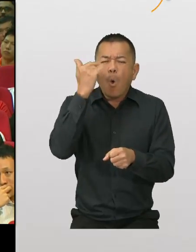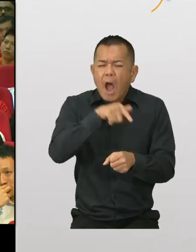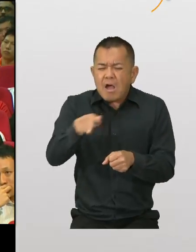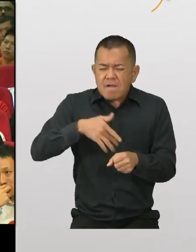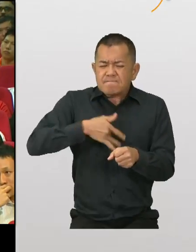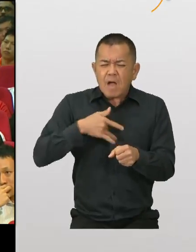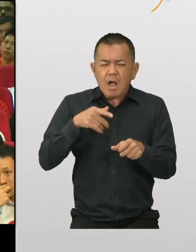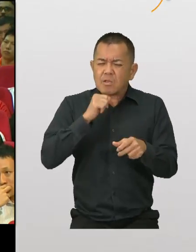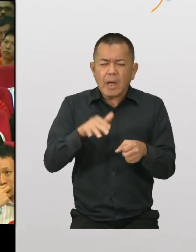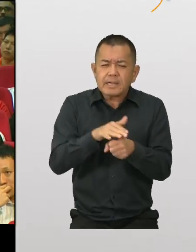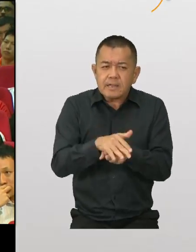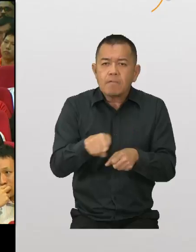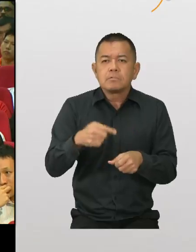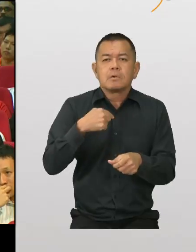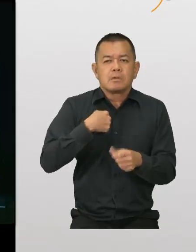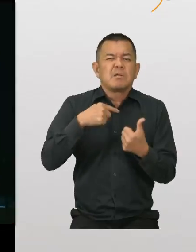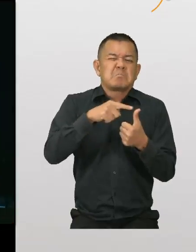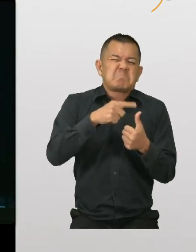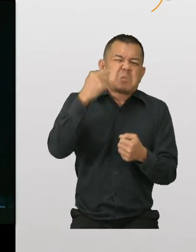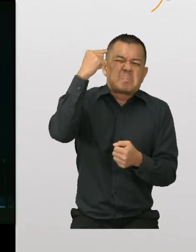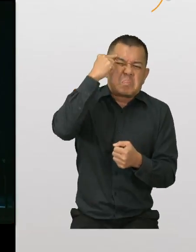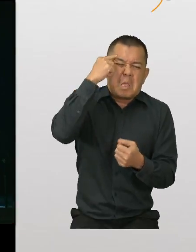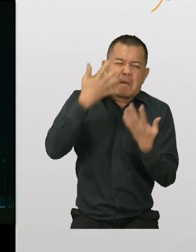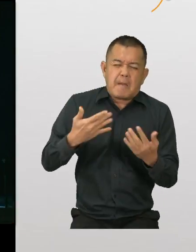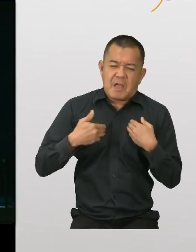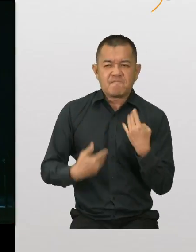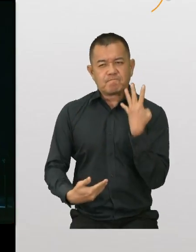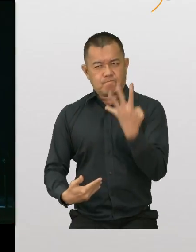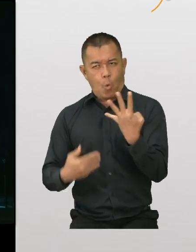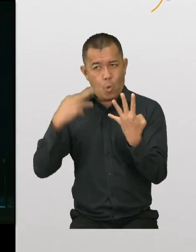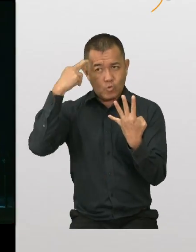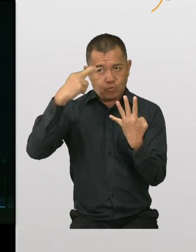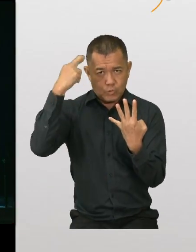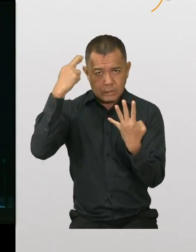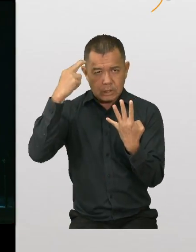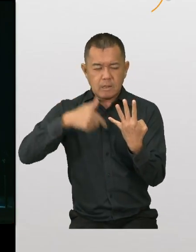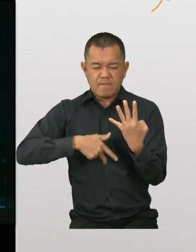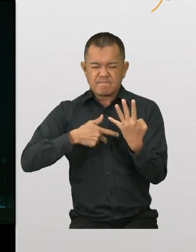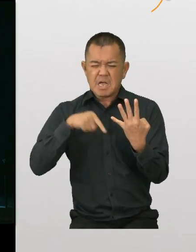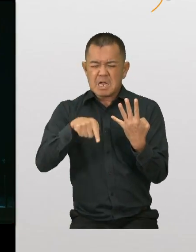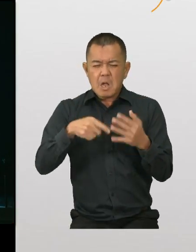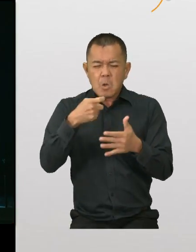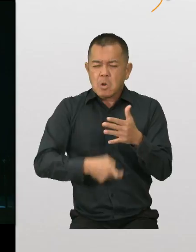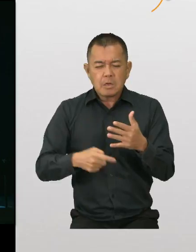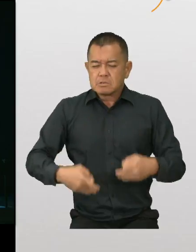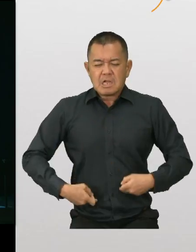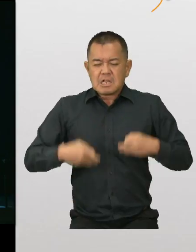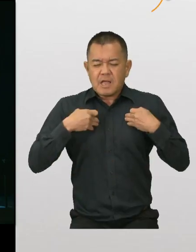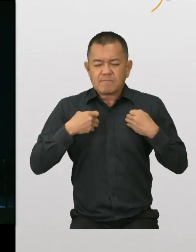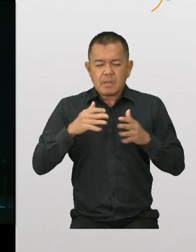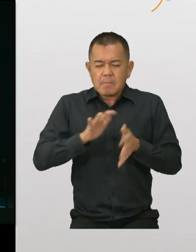认为 I 大 think 家会感觉 there are 生活 four 贵 main 高 reasons why Singaporeans are feeling cost of living 让我一一 pressures. 说明。 Let me